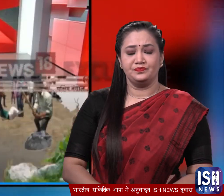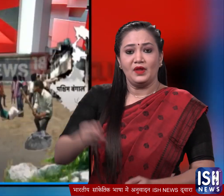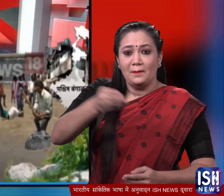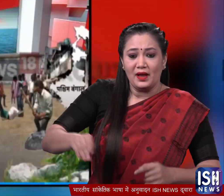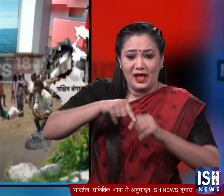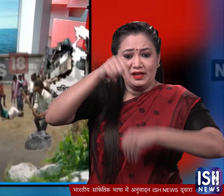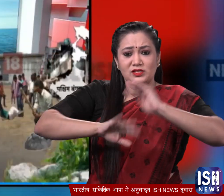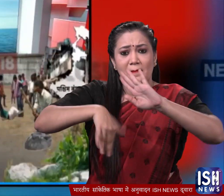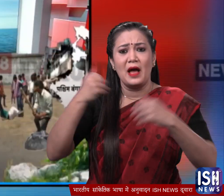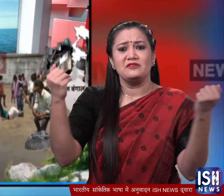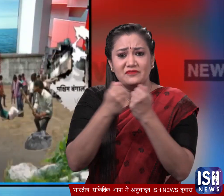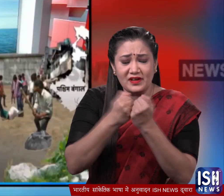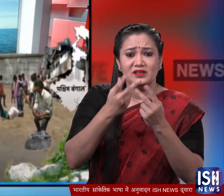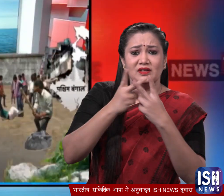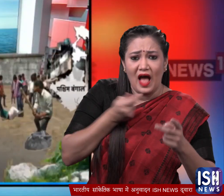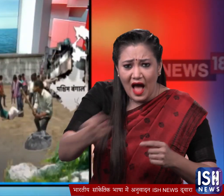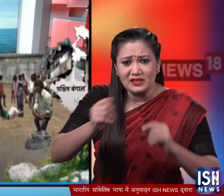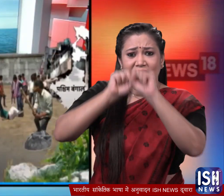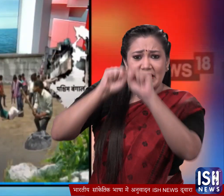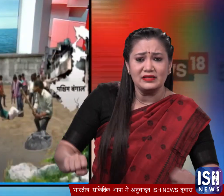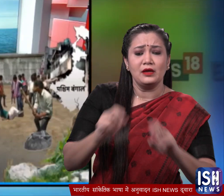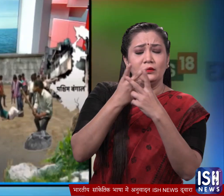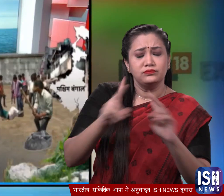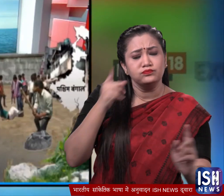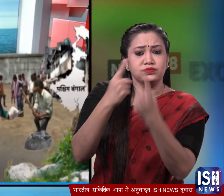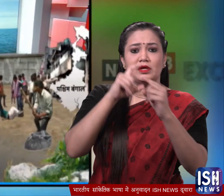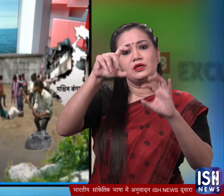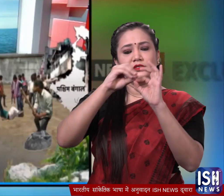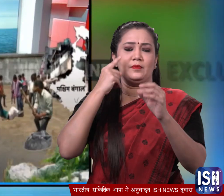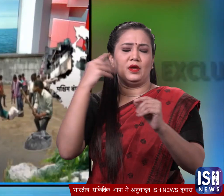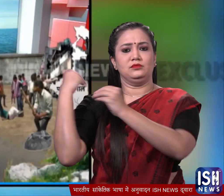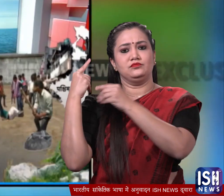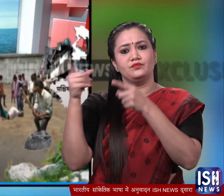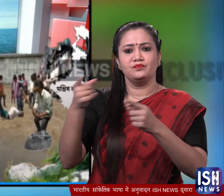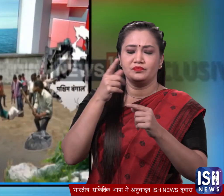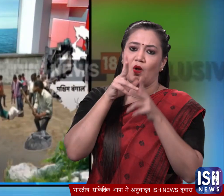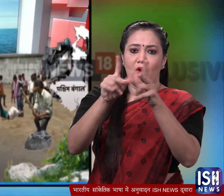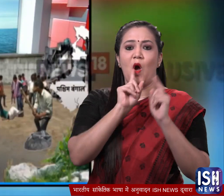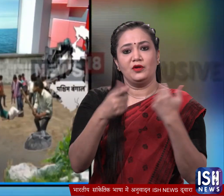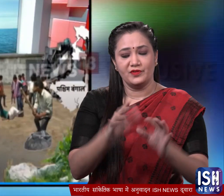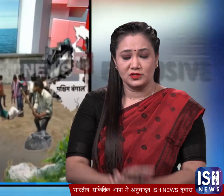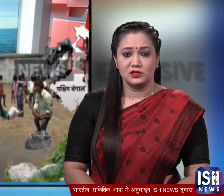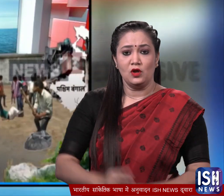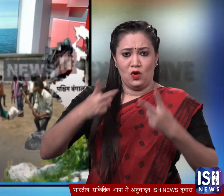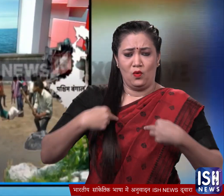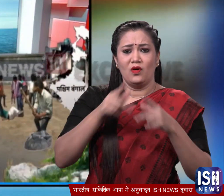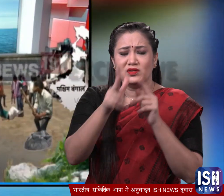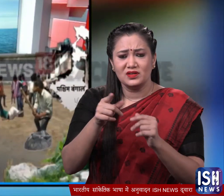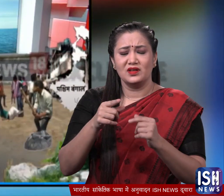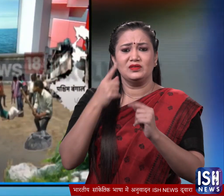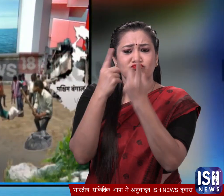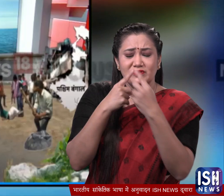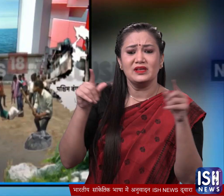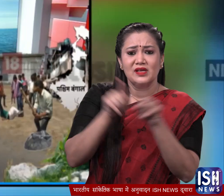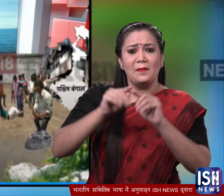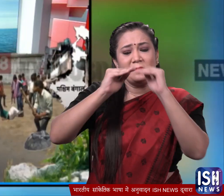हाईकोर्ट ने बंगाल चुनाव के बाद हुई हिंसा, हत्या और रेप जैसे मामलों की जांच CBI से करवाने का फैसला किया। अदालत ने कहा कि इस तरह के